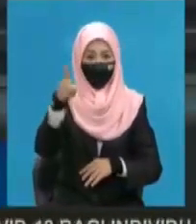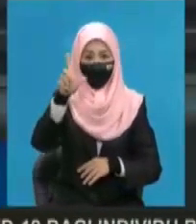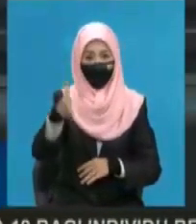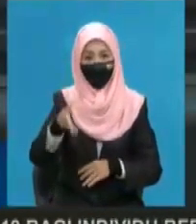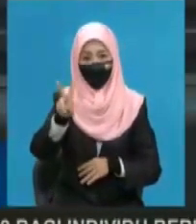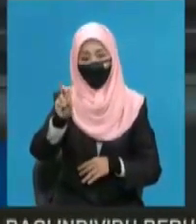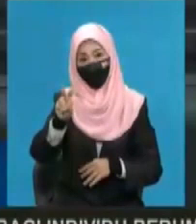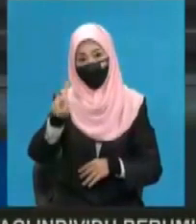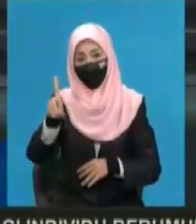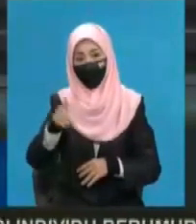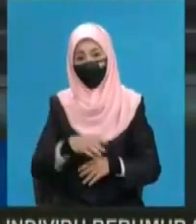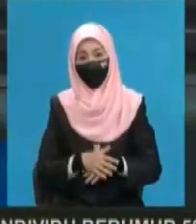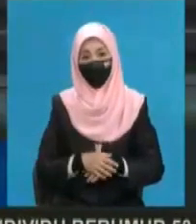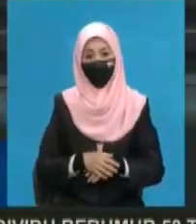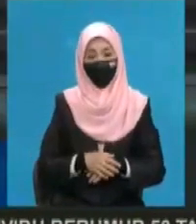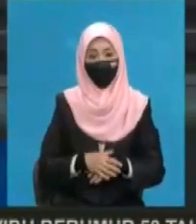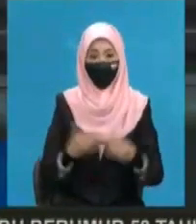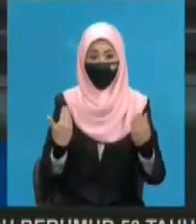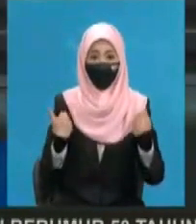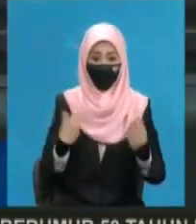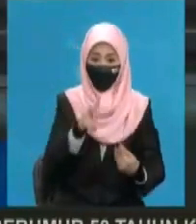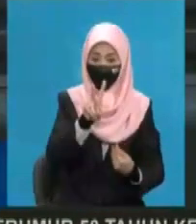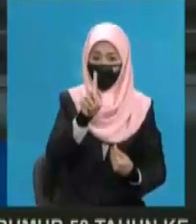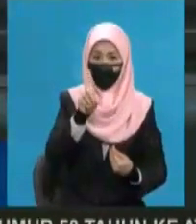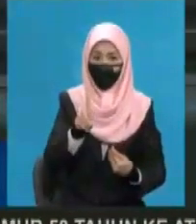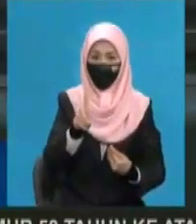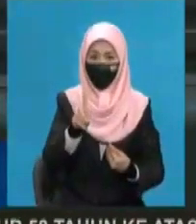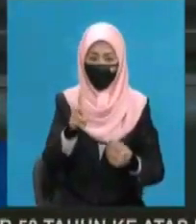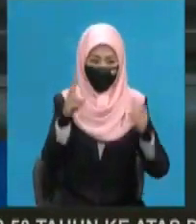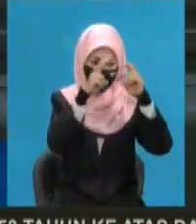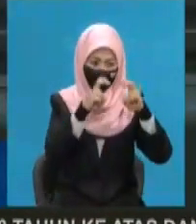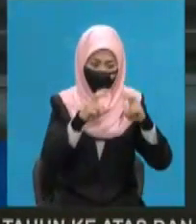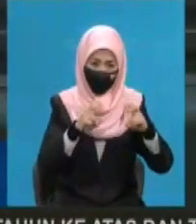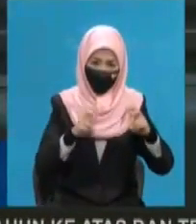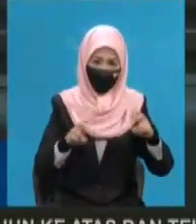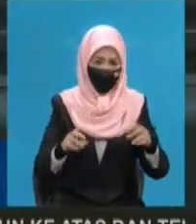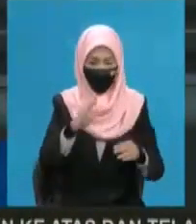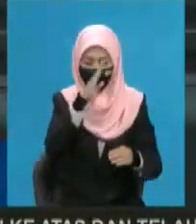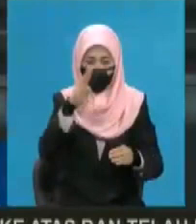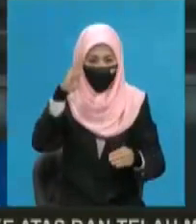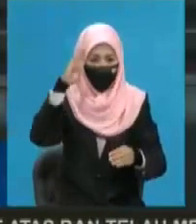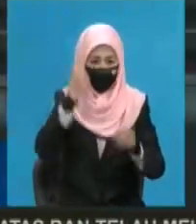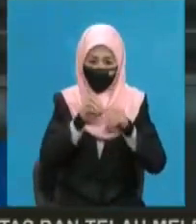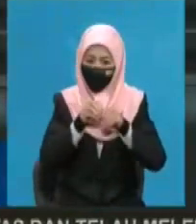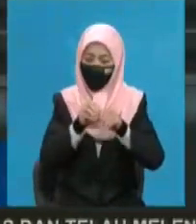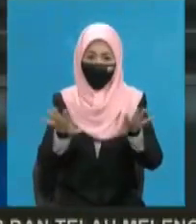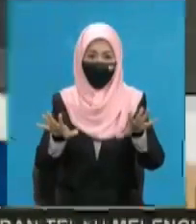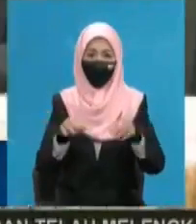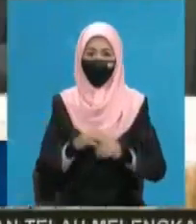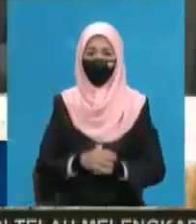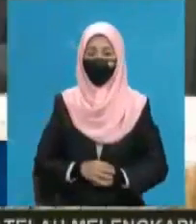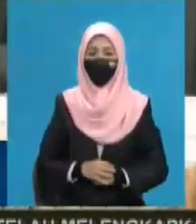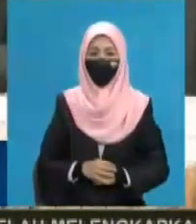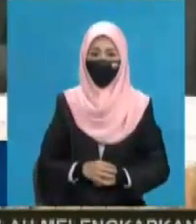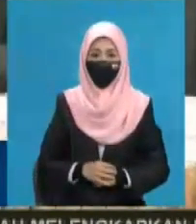2001 merekalah terdapat 21cash baru yang masih dalam siasatan bagi mengenal pasti Sumbar jangkitan